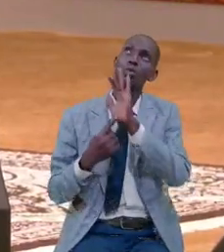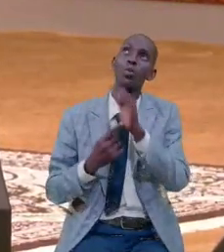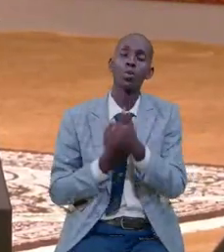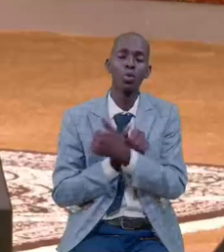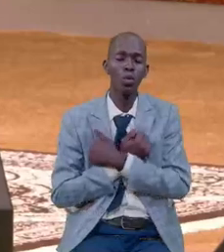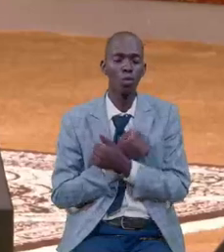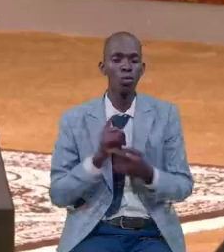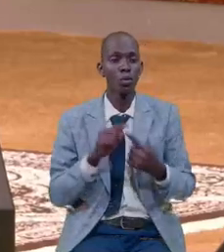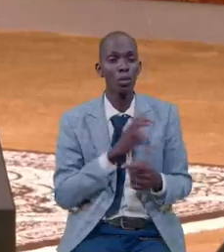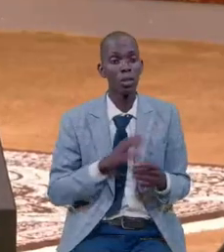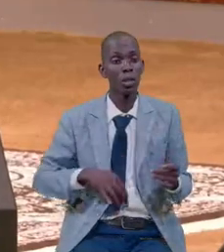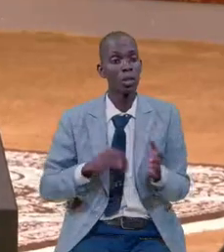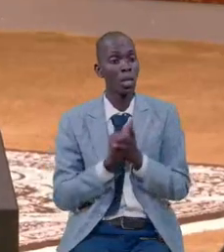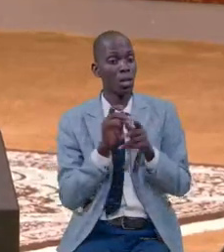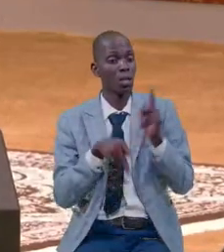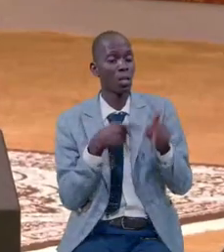l'amour à Christ est tombée.